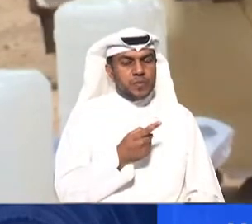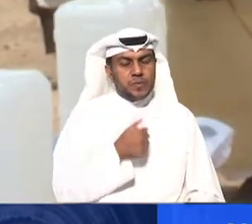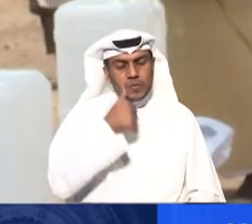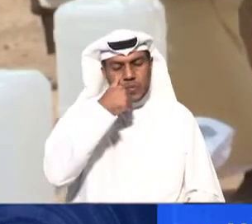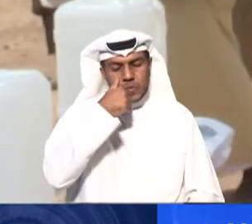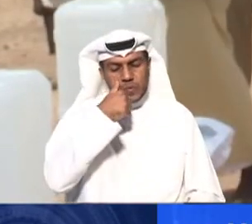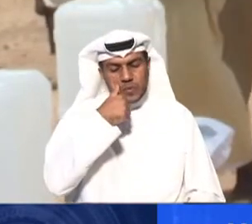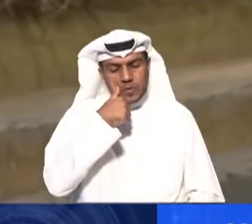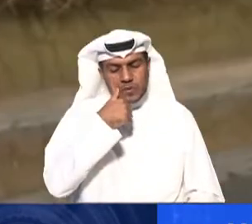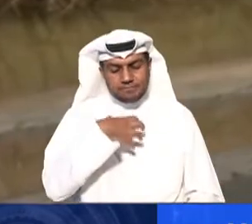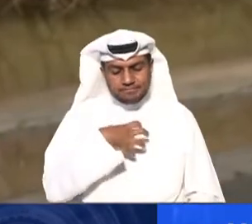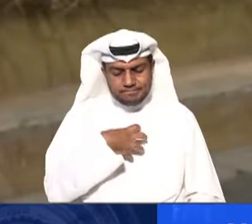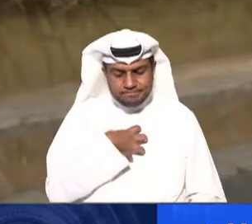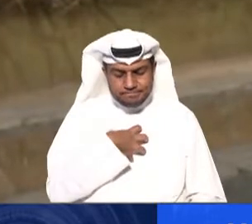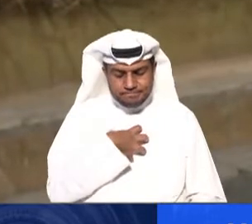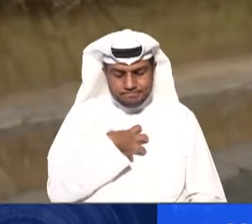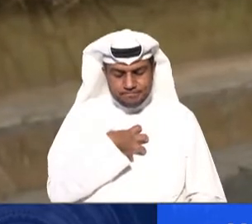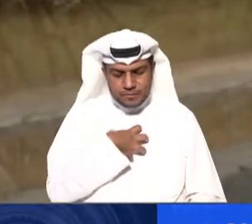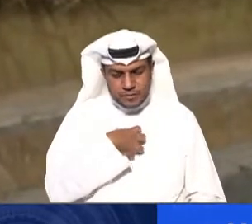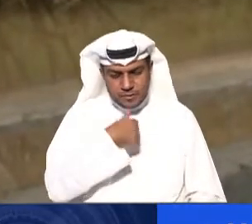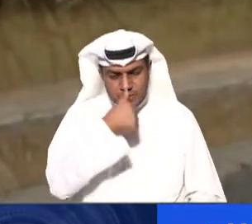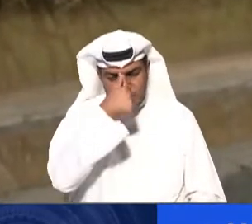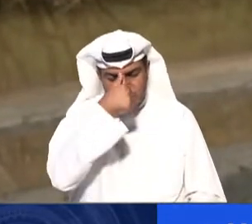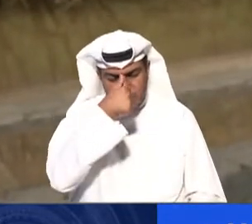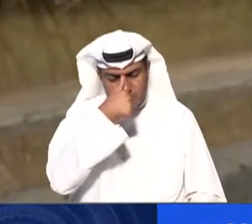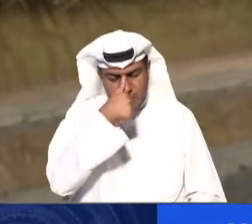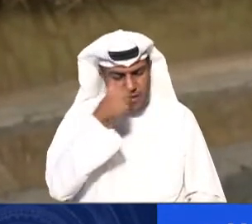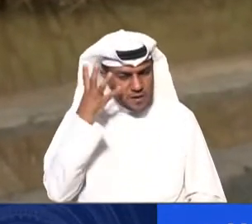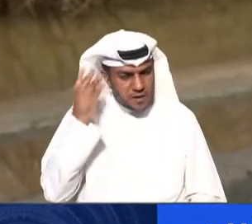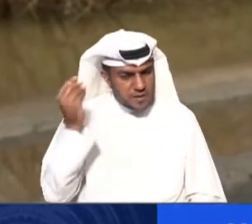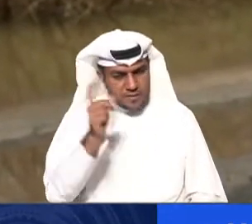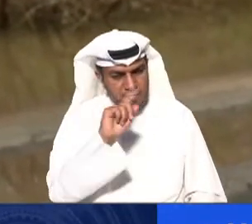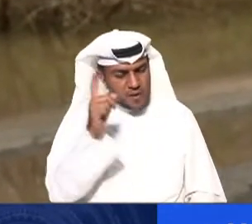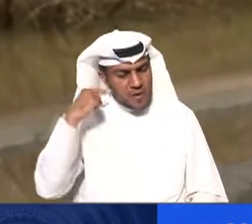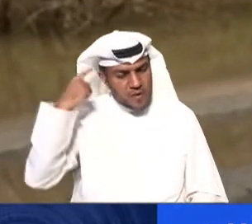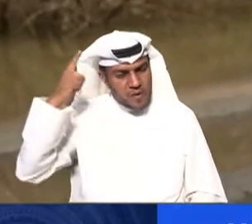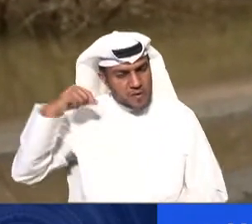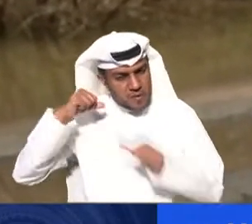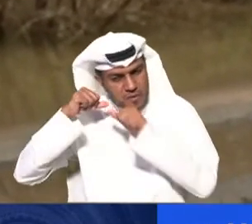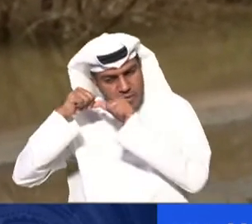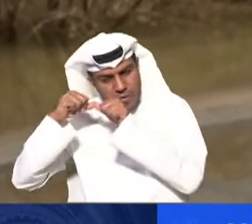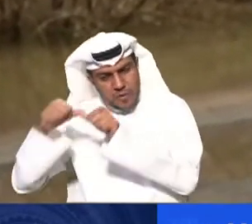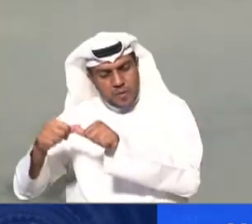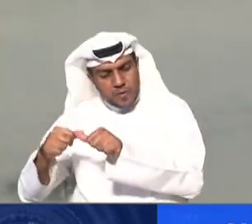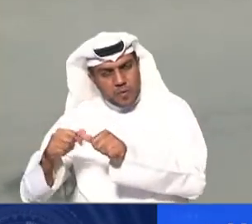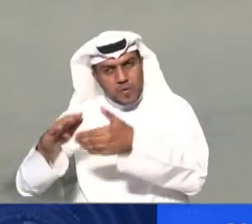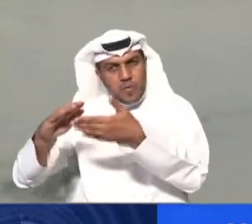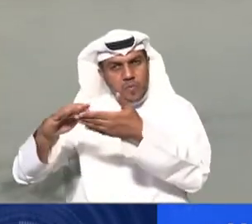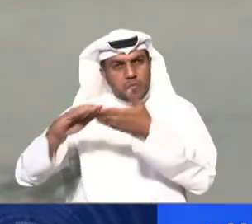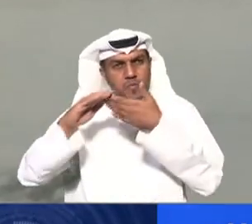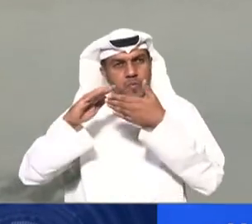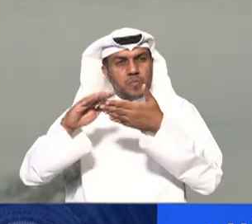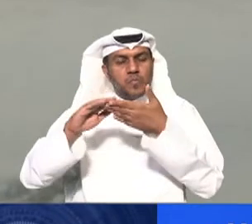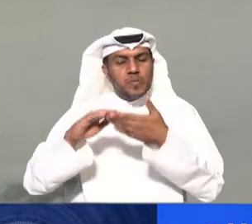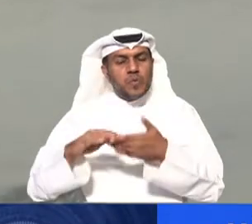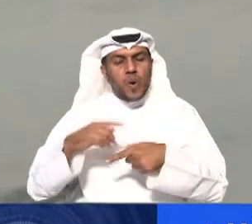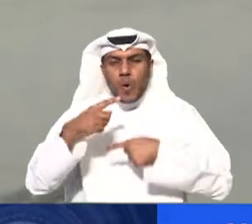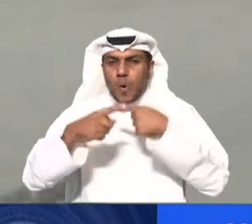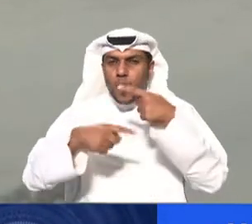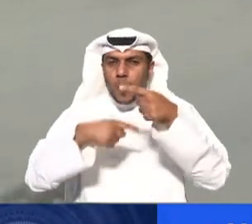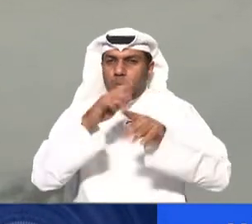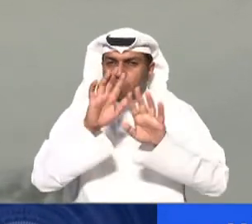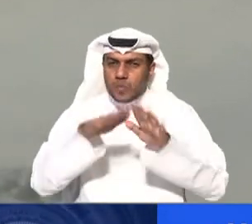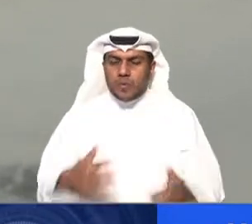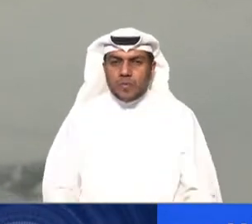السودانيين بعد أن رسخت بصمتها بفضل حكمة وإنسانية الأمير الراحل طيب الله ثراه الباقي